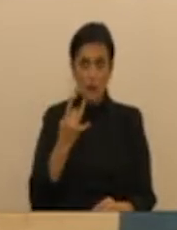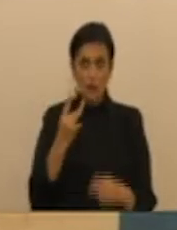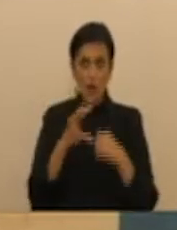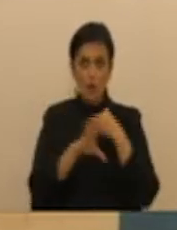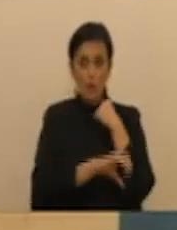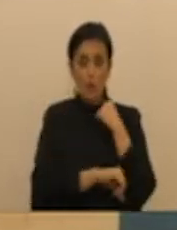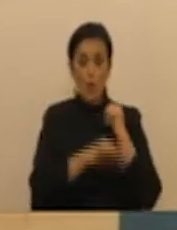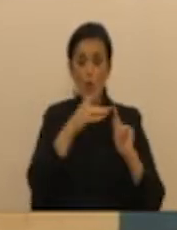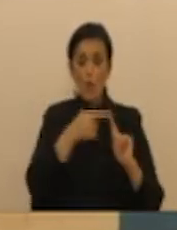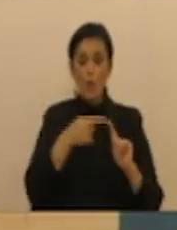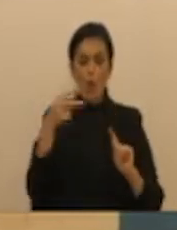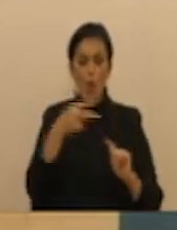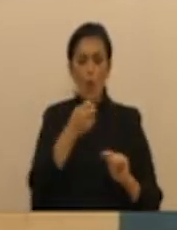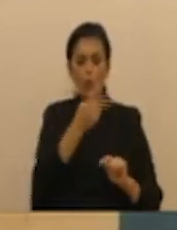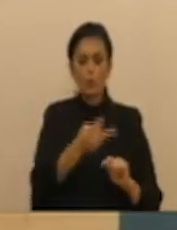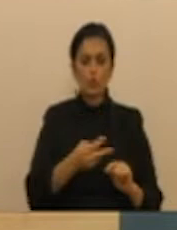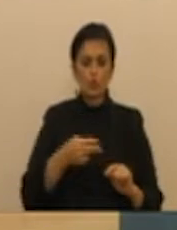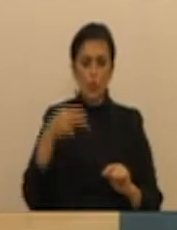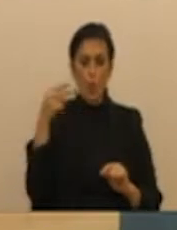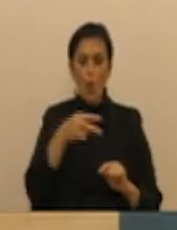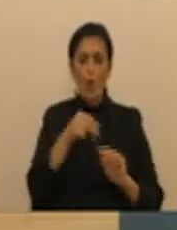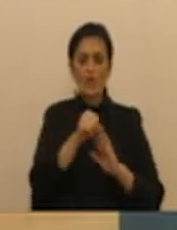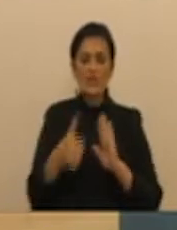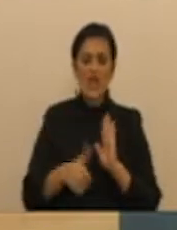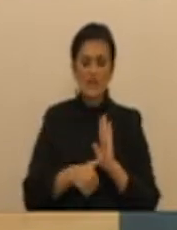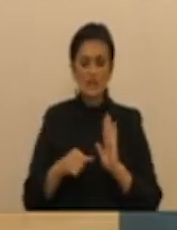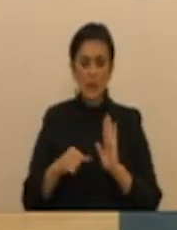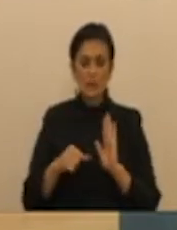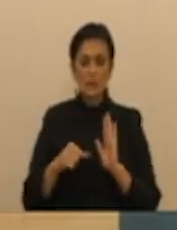პერიოდში 2012, 2016,